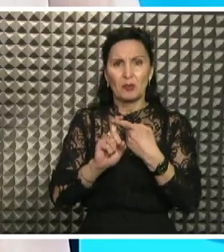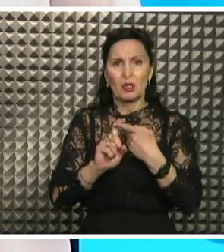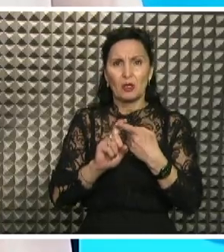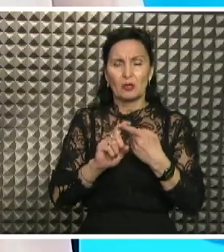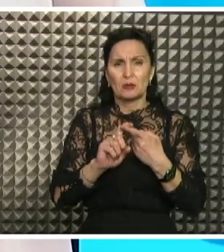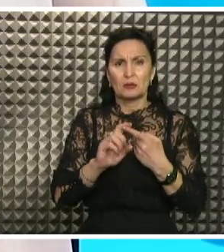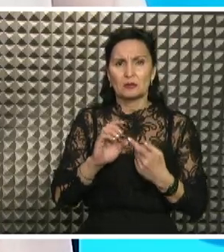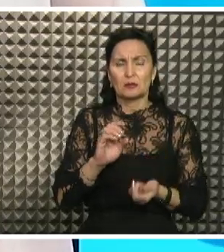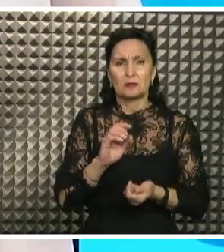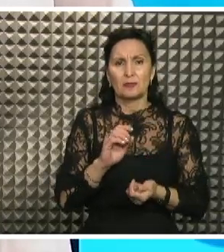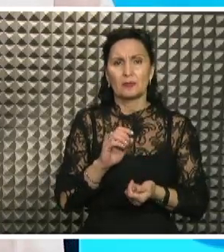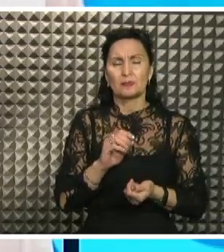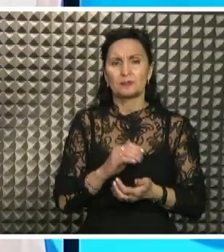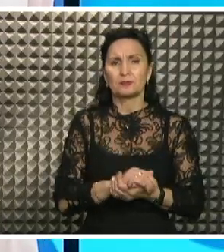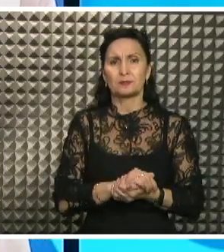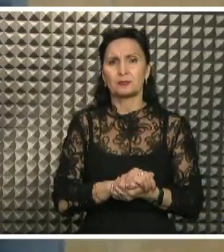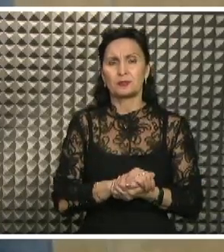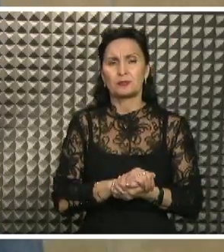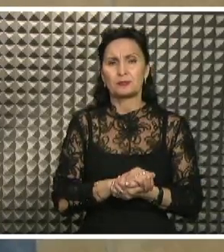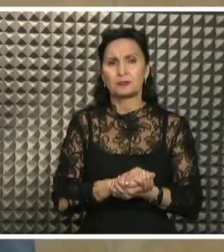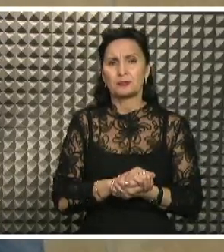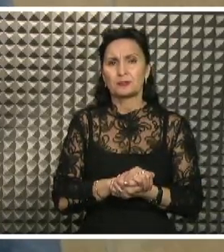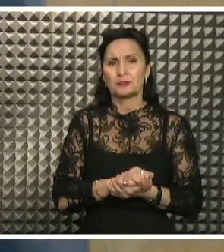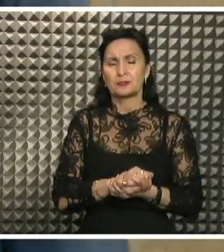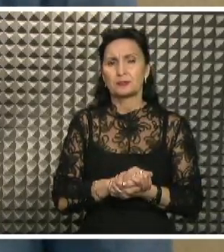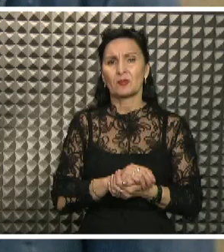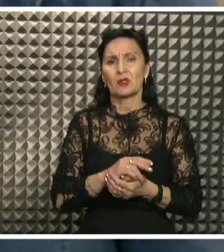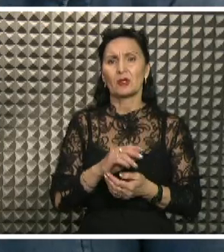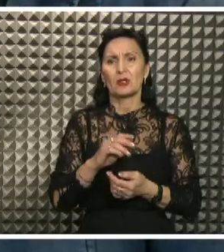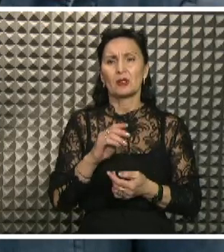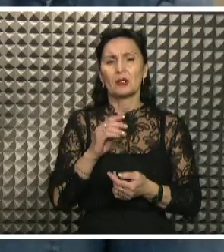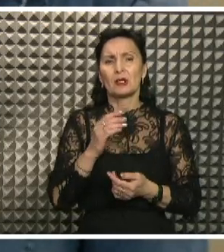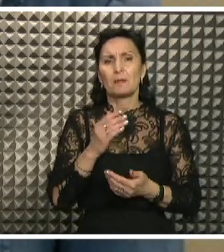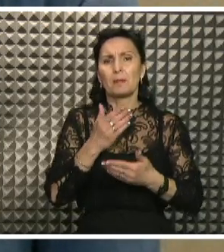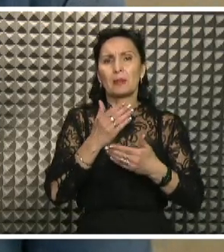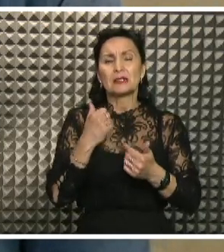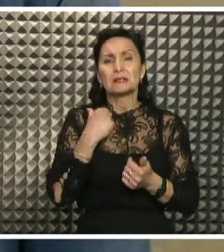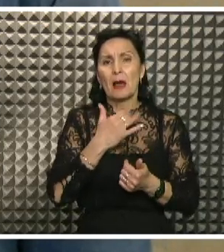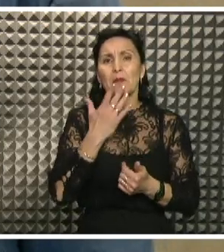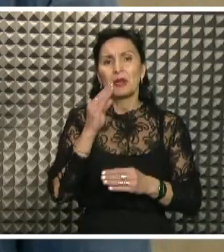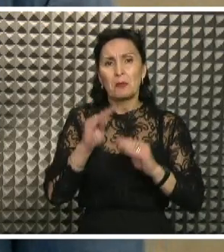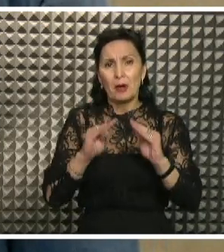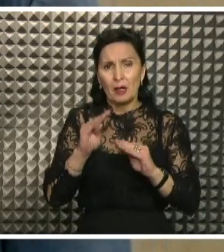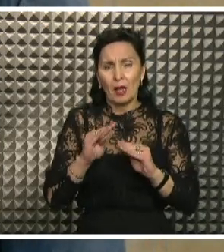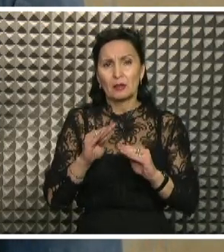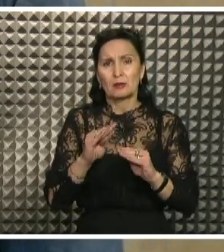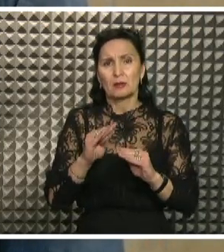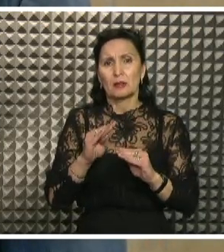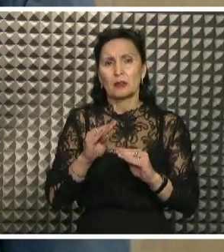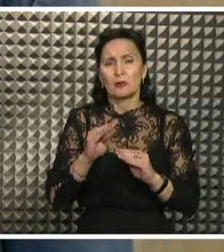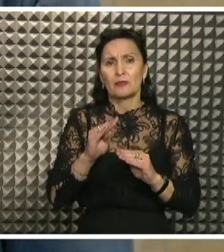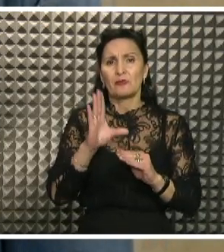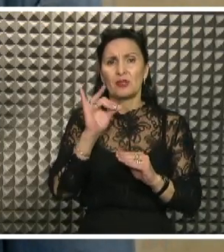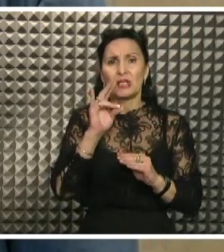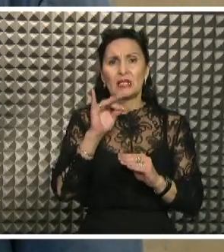нос вифероном? Спасибо большое. Спасибо. Как прокомментируете? Ну, в принципе, мне сам препарат тоже виферон нравится.